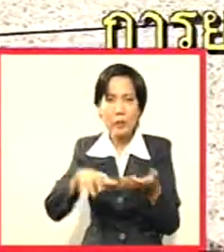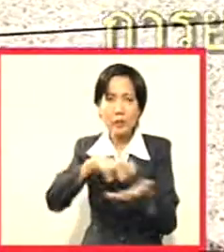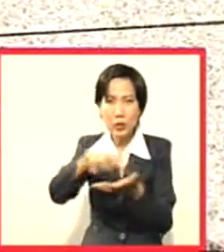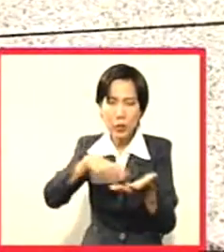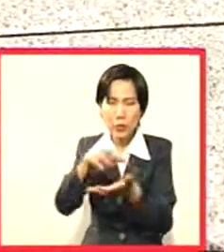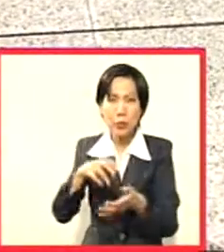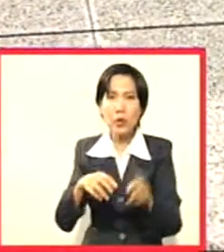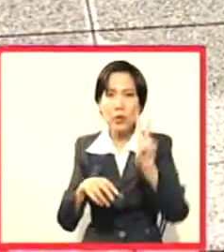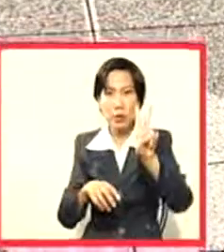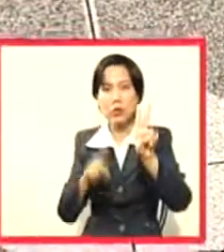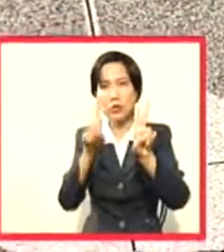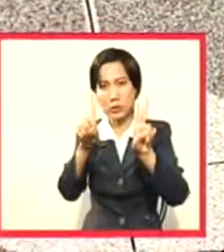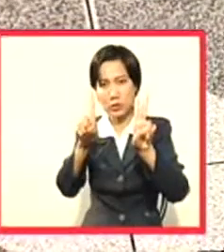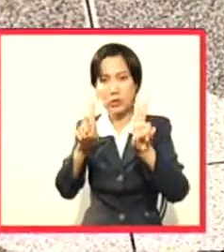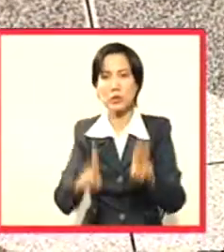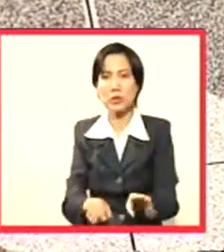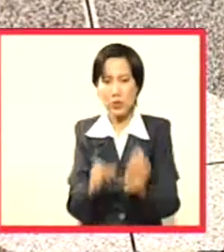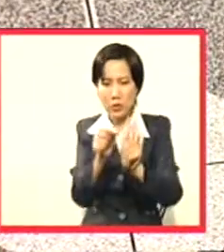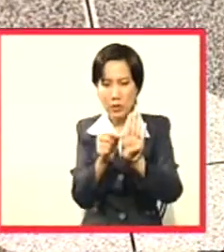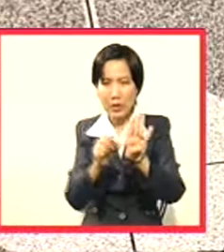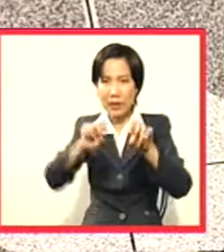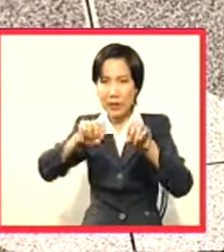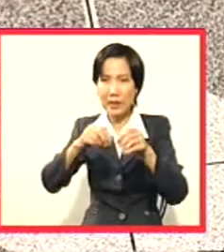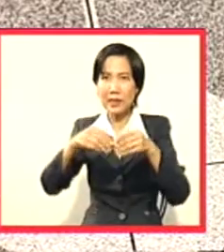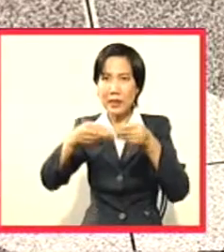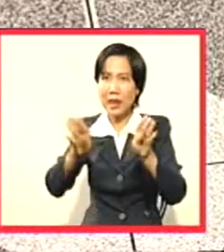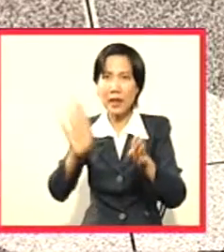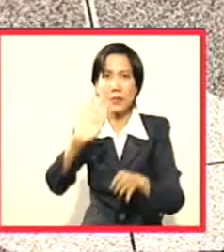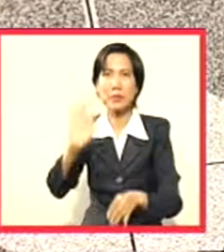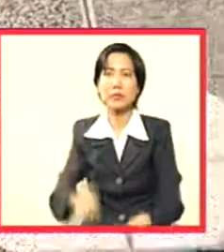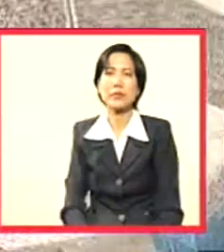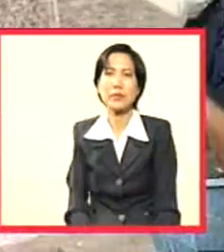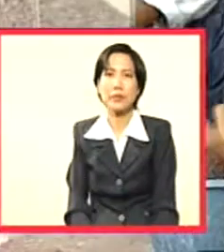วน2ต่อ1เพื่อไม่ให้แนวร่องแตกร้าว